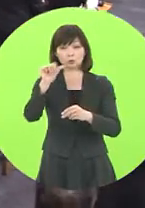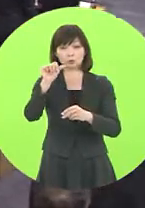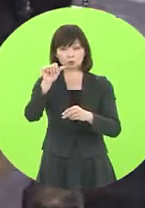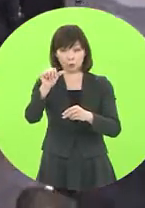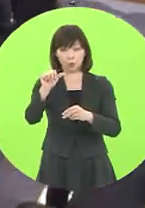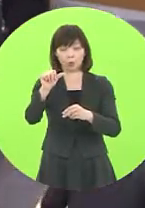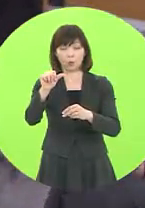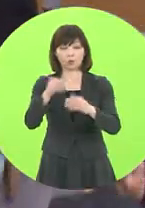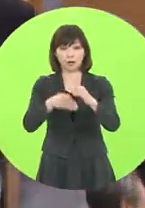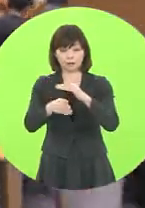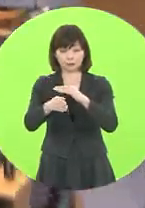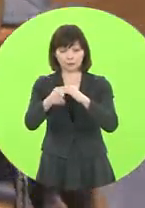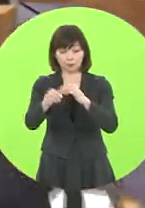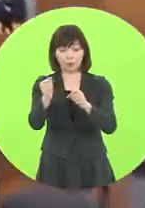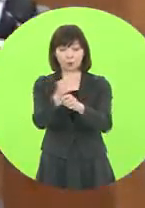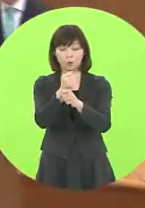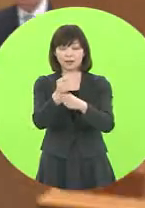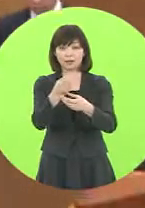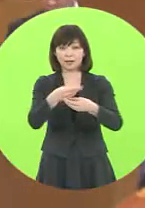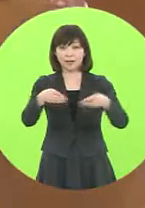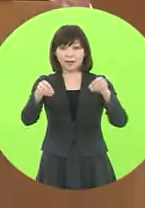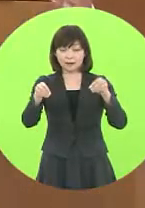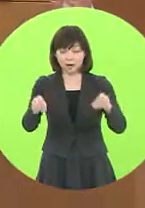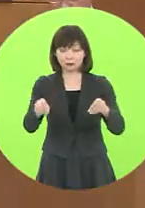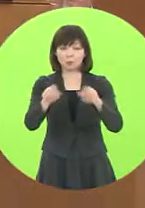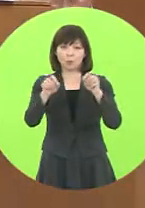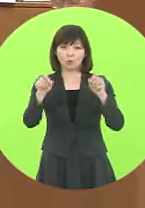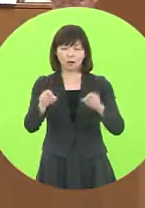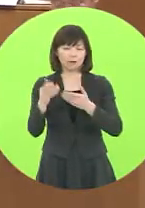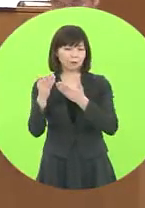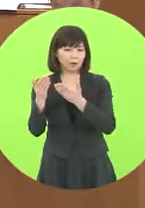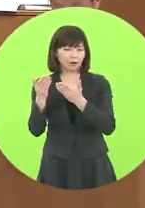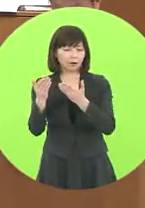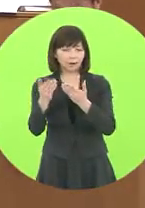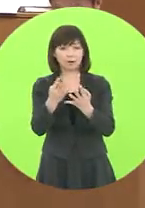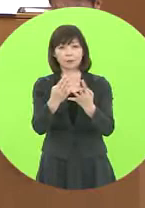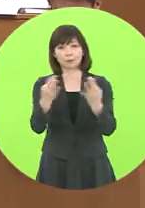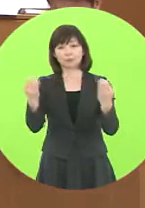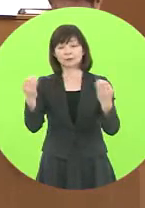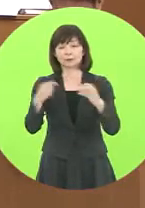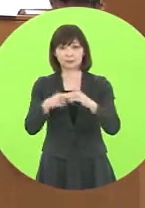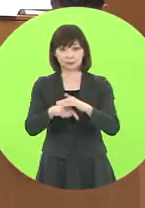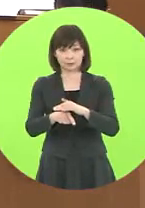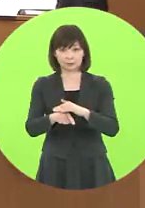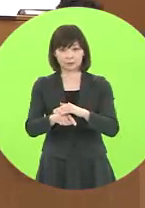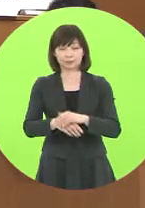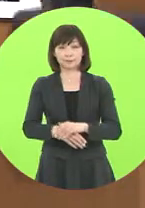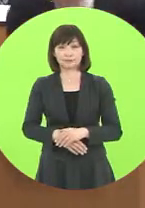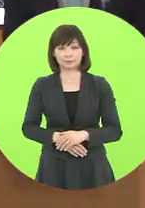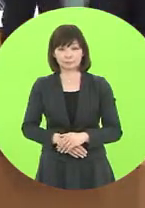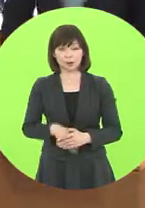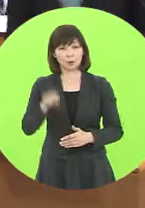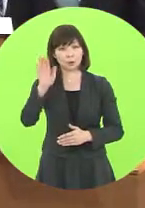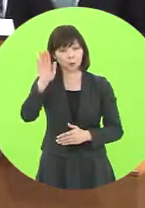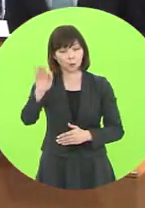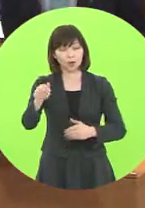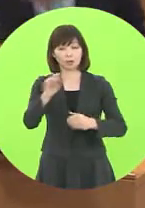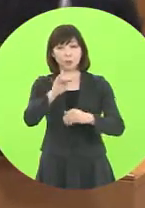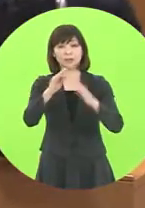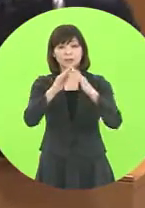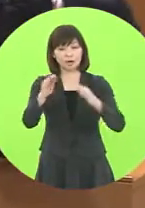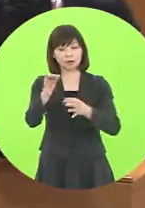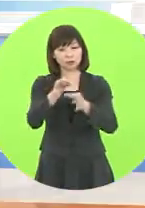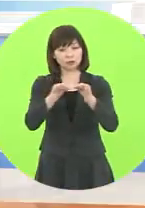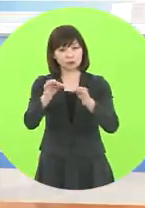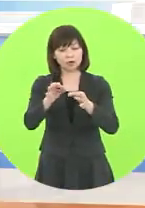関する工事契約の問題がクローズアップされる結果となったからです。今後の県議会の運営にも大き